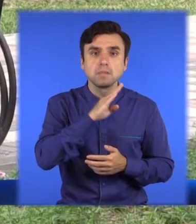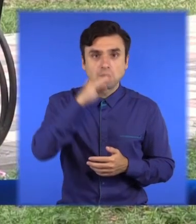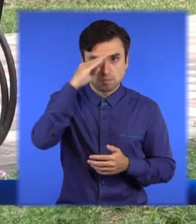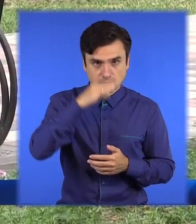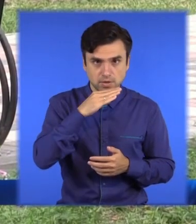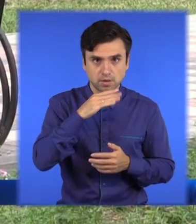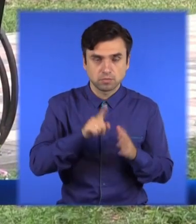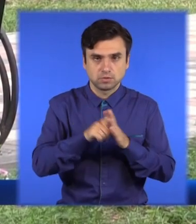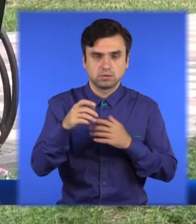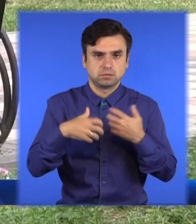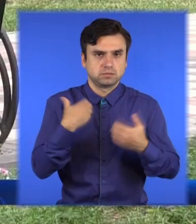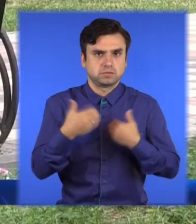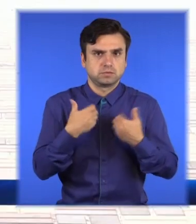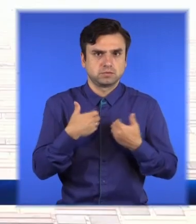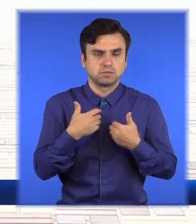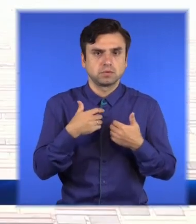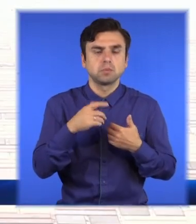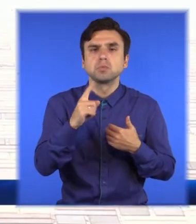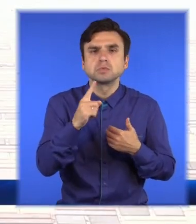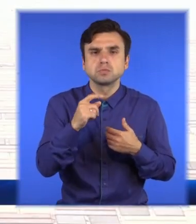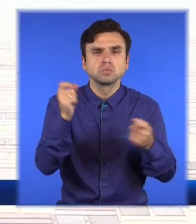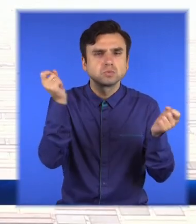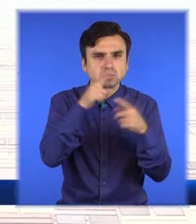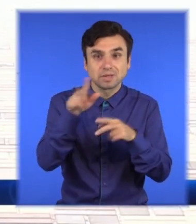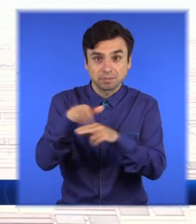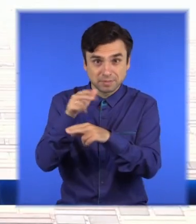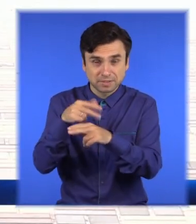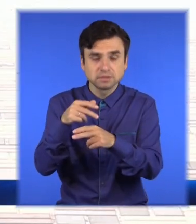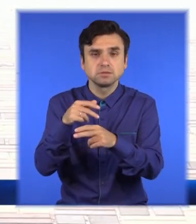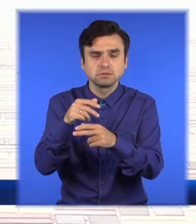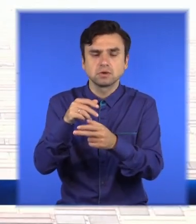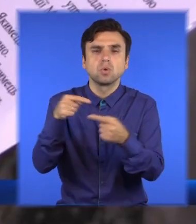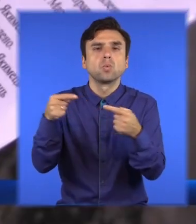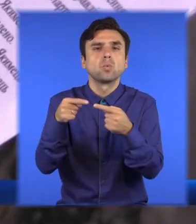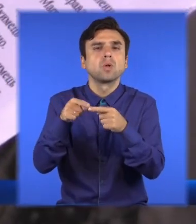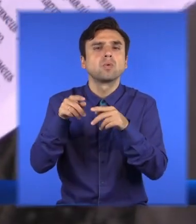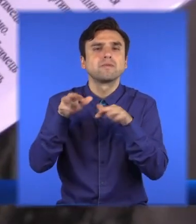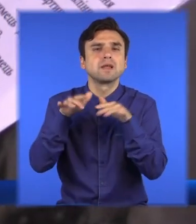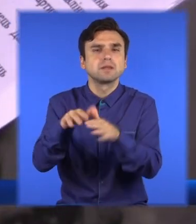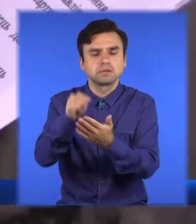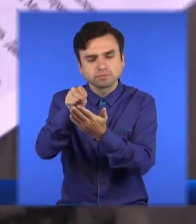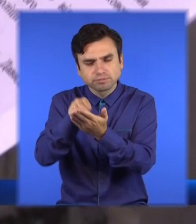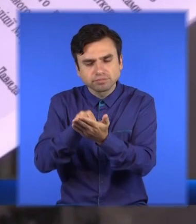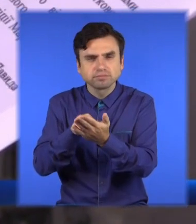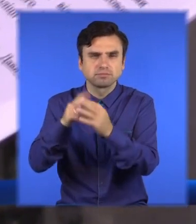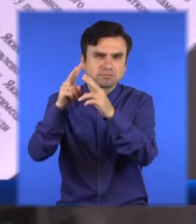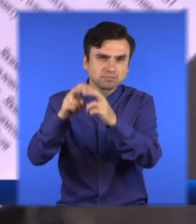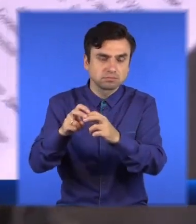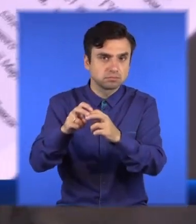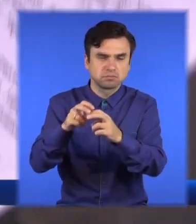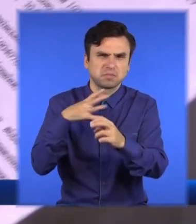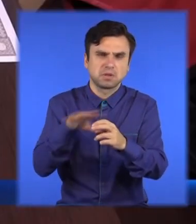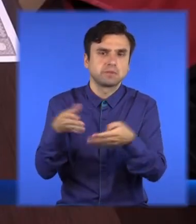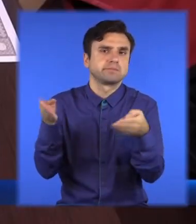бити на сполох ще більше батьки померлого Давида почали після того, як дізналися. Слідчий закрив справу, навіть не